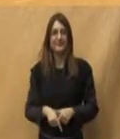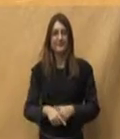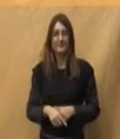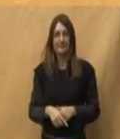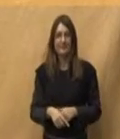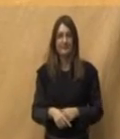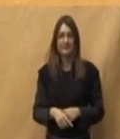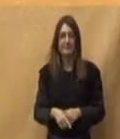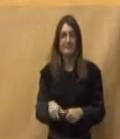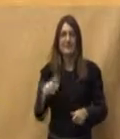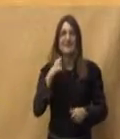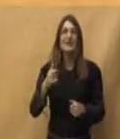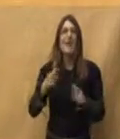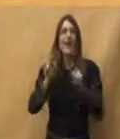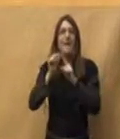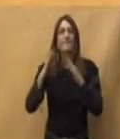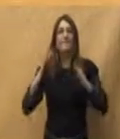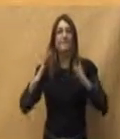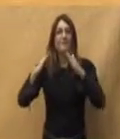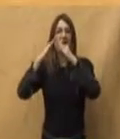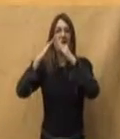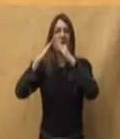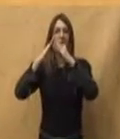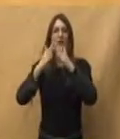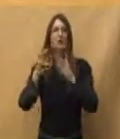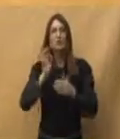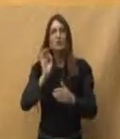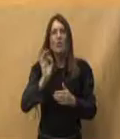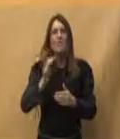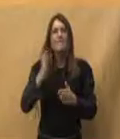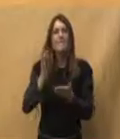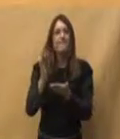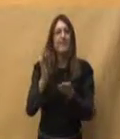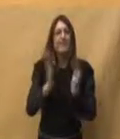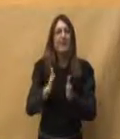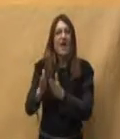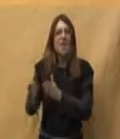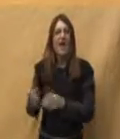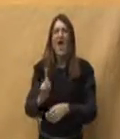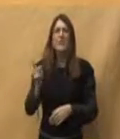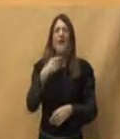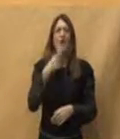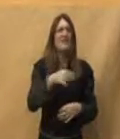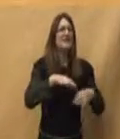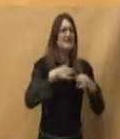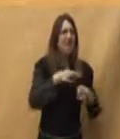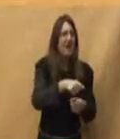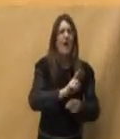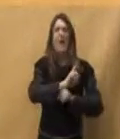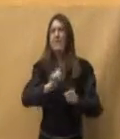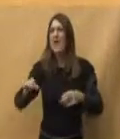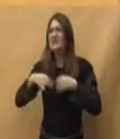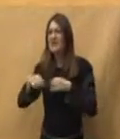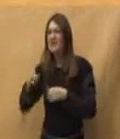kažete, tu piramidu zapravo. Što bi bila pravilna prehrana? Rekli ste vi da ne bi htjeli govoriti zdrava, nezdrava prehrana, da je to apsurd jedan.